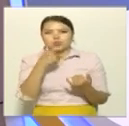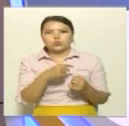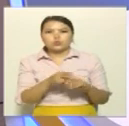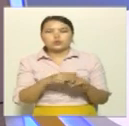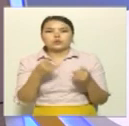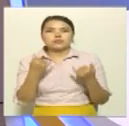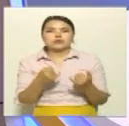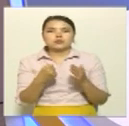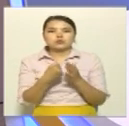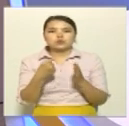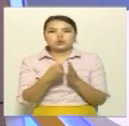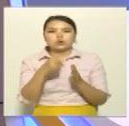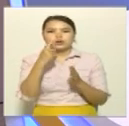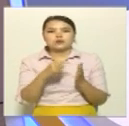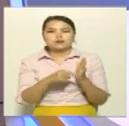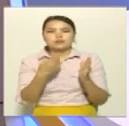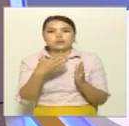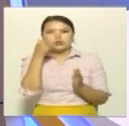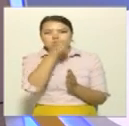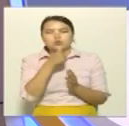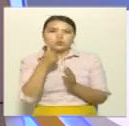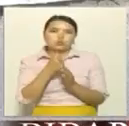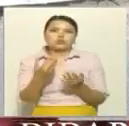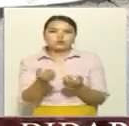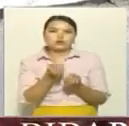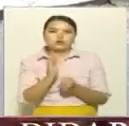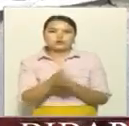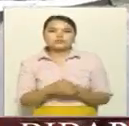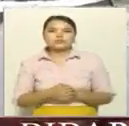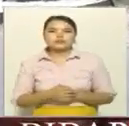достижения его 1,5 лет. Подробности в следующем сюжете.